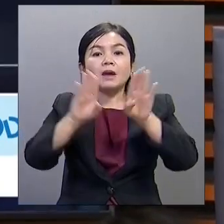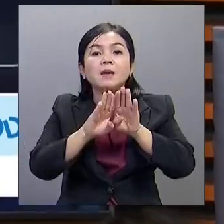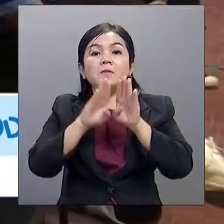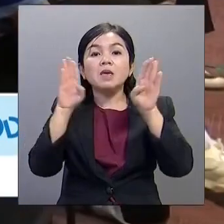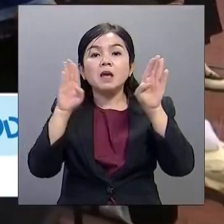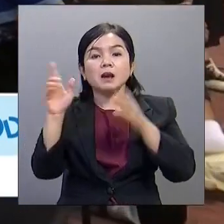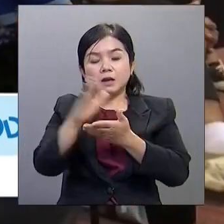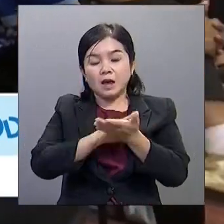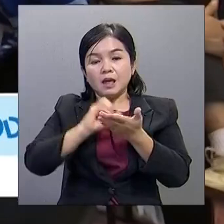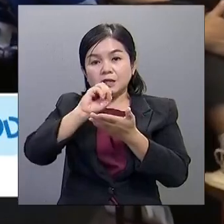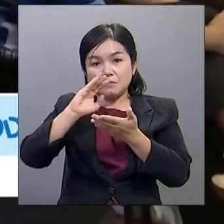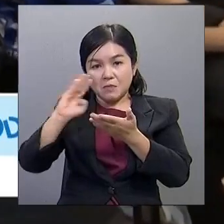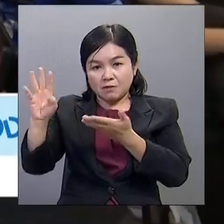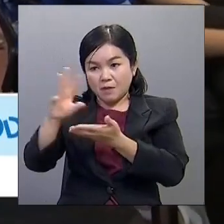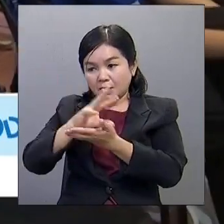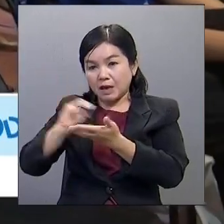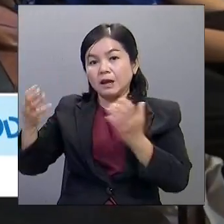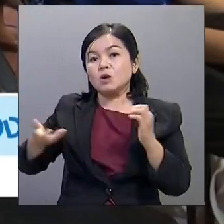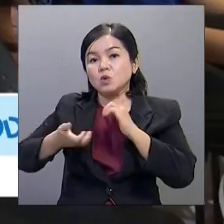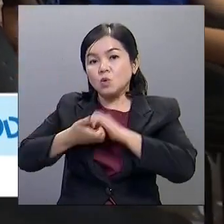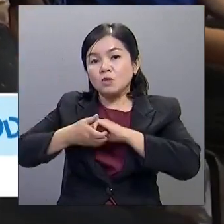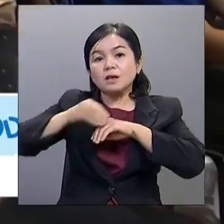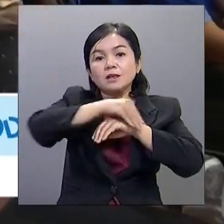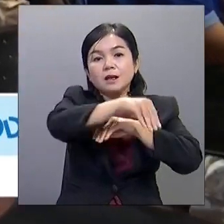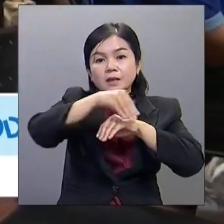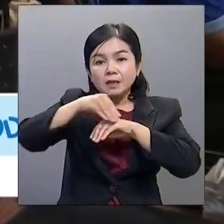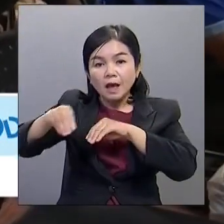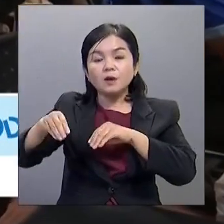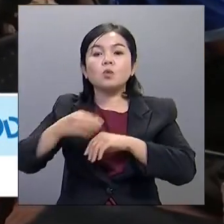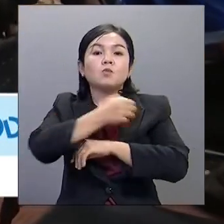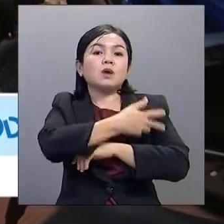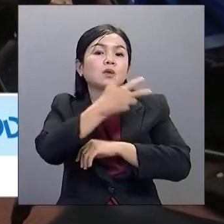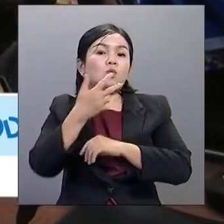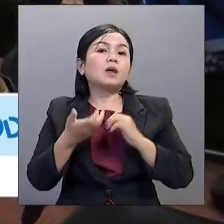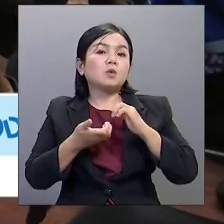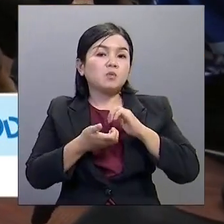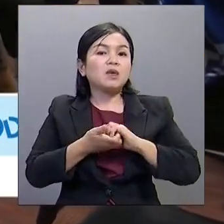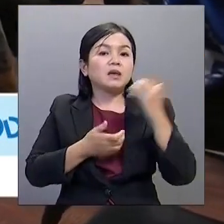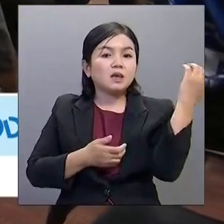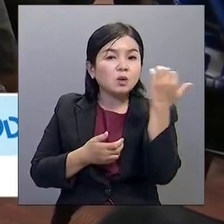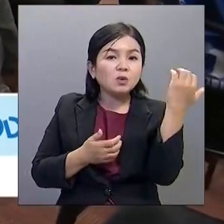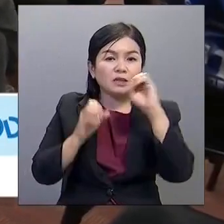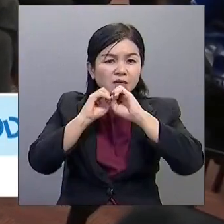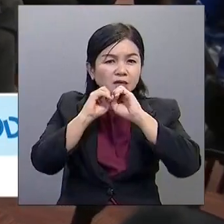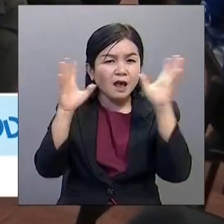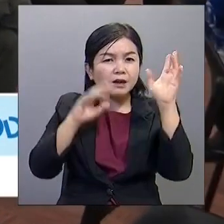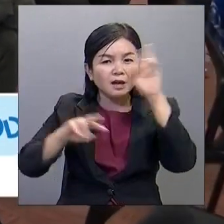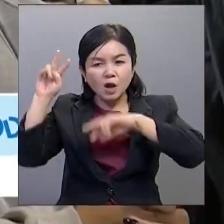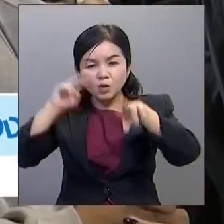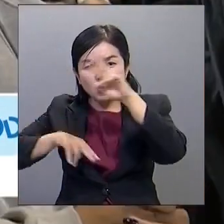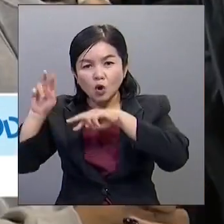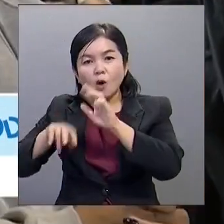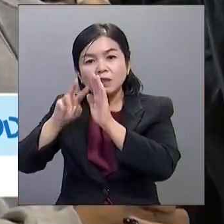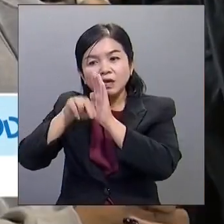ชาการเครือข่ายมหาวิทยาลัยและทางสถานีโทรทัศน์ไทย PBS จึงเป็นผลผลิตที่เป็นรูปธรรมแล้วก็นำเสนอไ